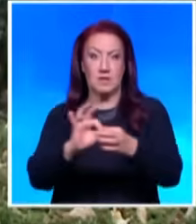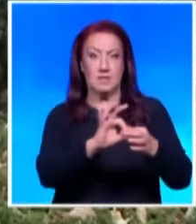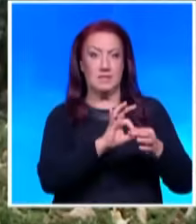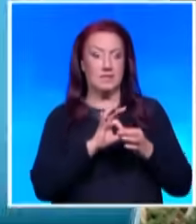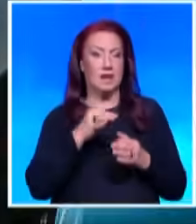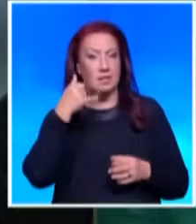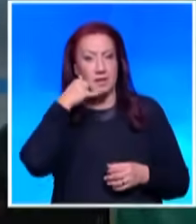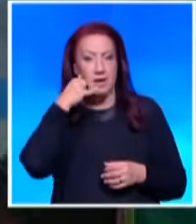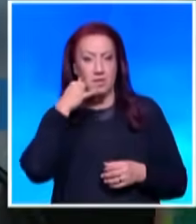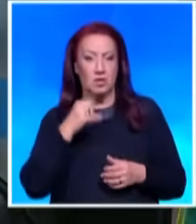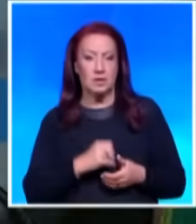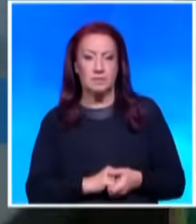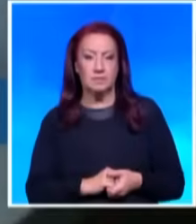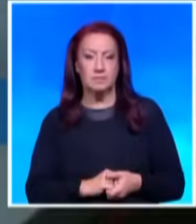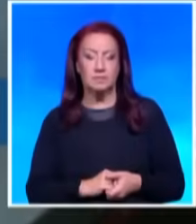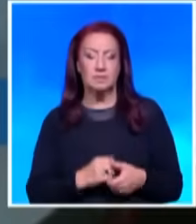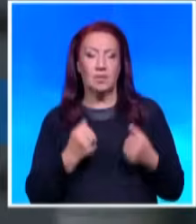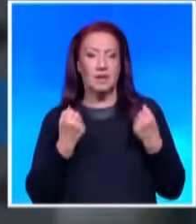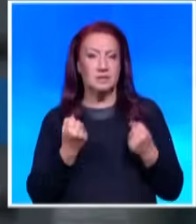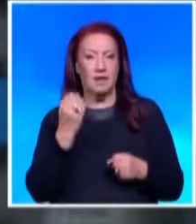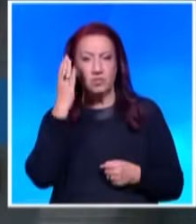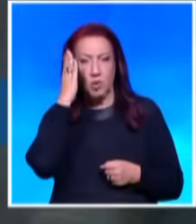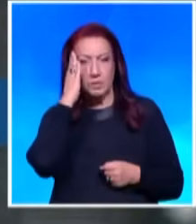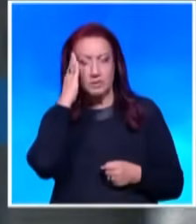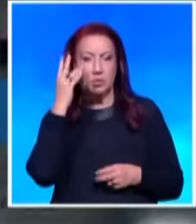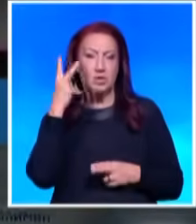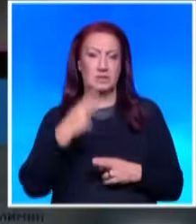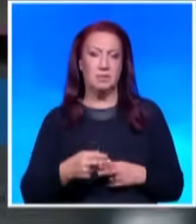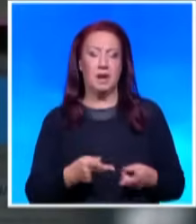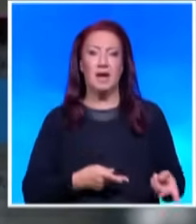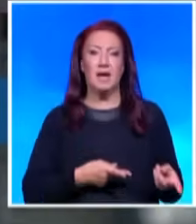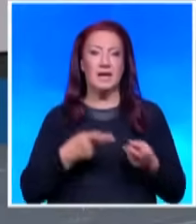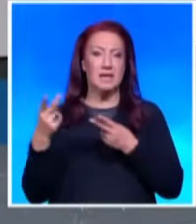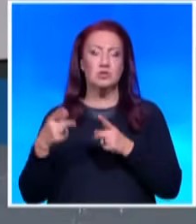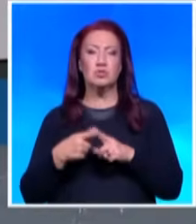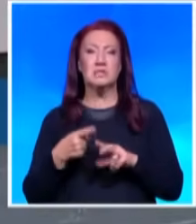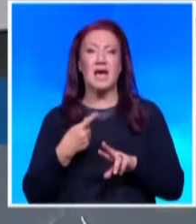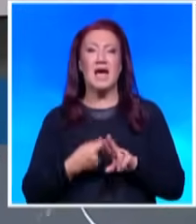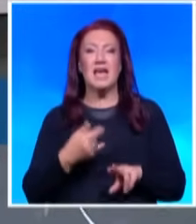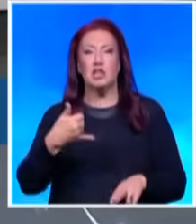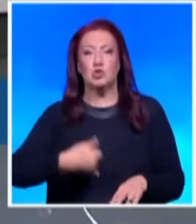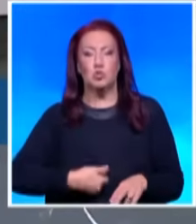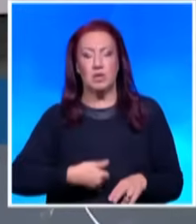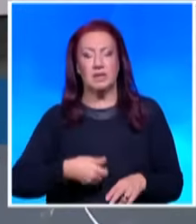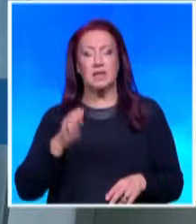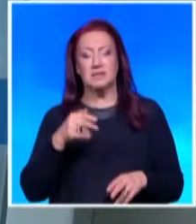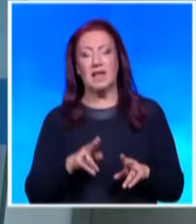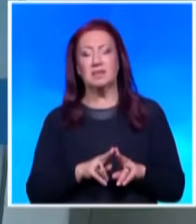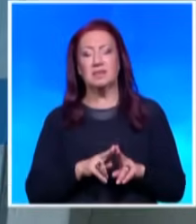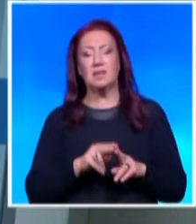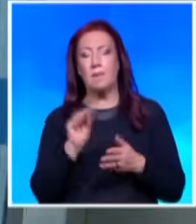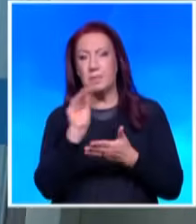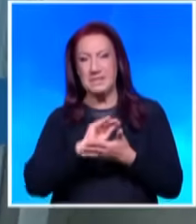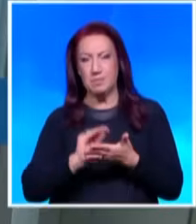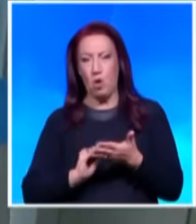оператор. Здравното министерство спря износа на инсулин след отворено писмо на пациенти и политически ултиматум.